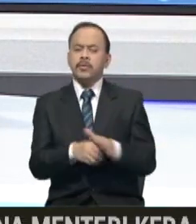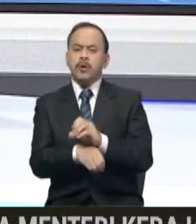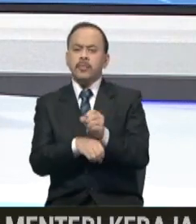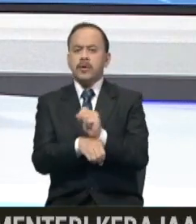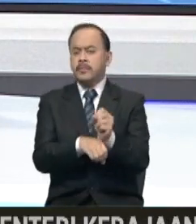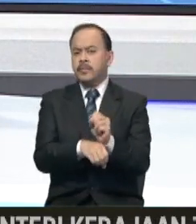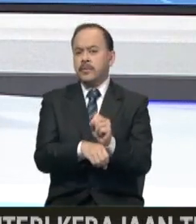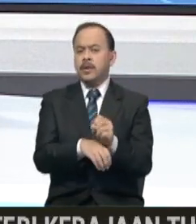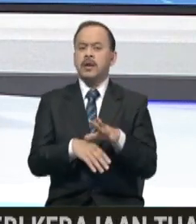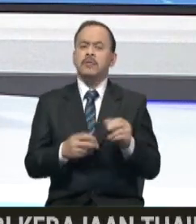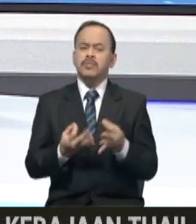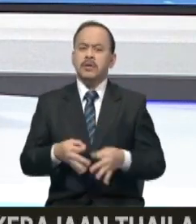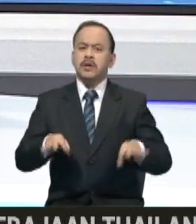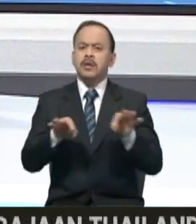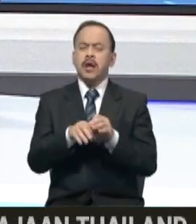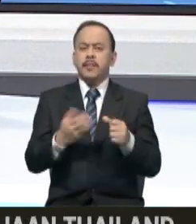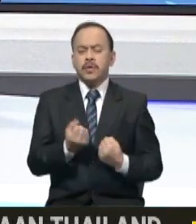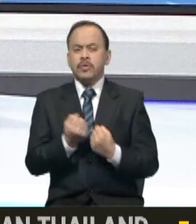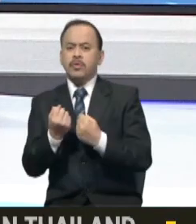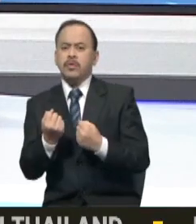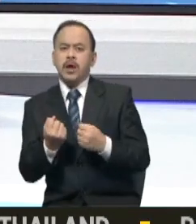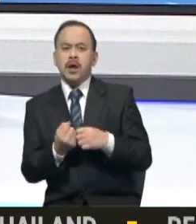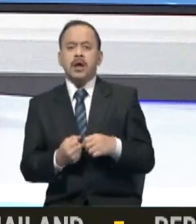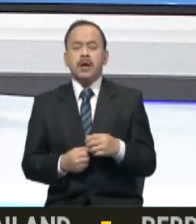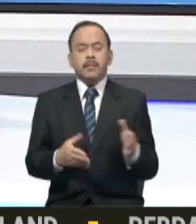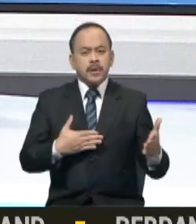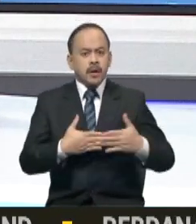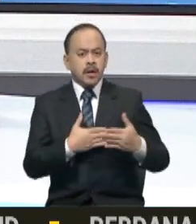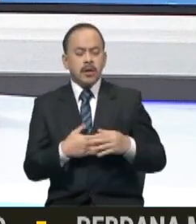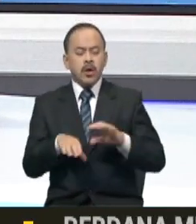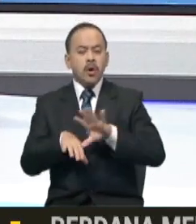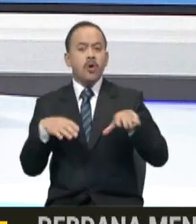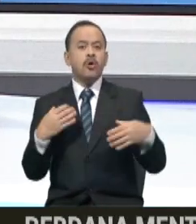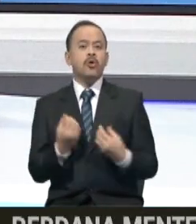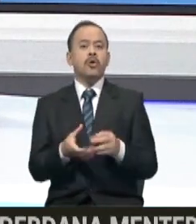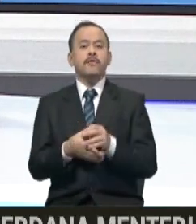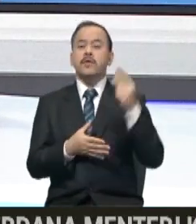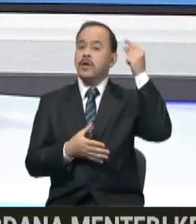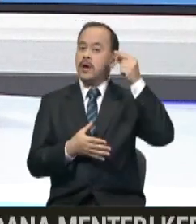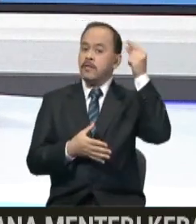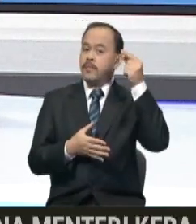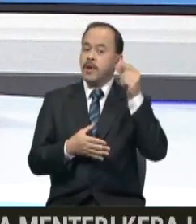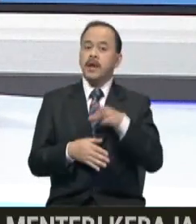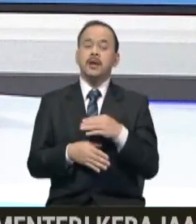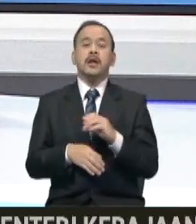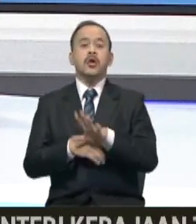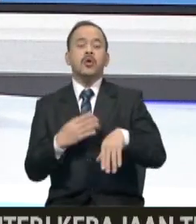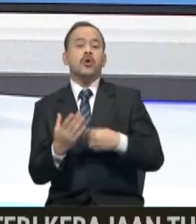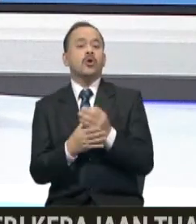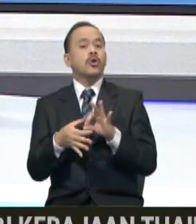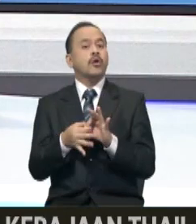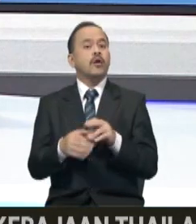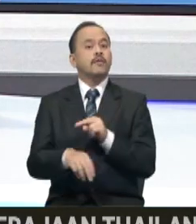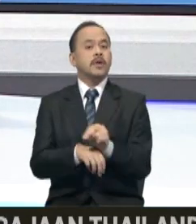penting dan pada masa yang sama menyokong dan mendukung pendekatan Whole of Government dan Whole of Nation seperti yang digariskan dalam